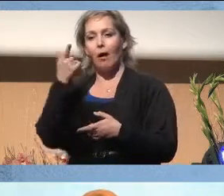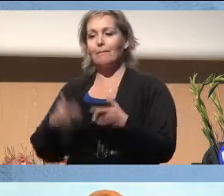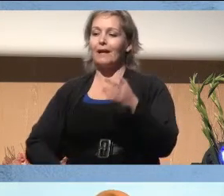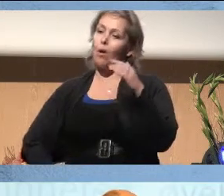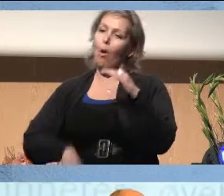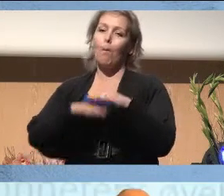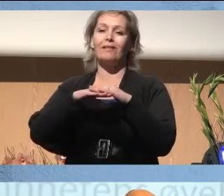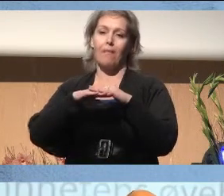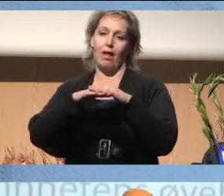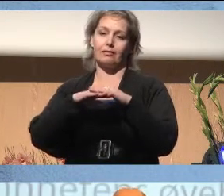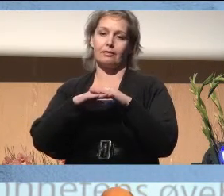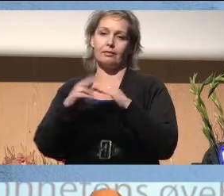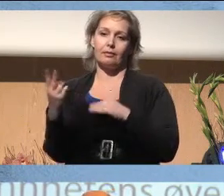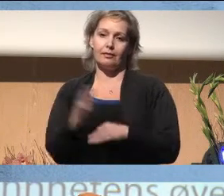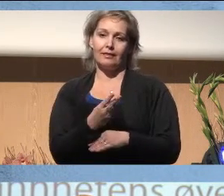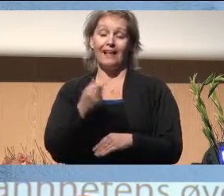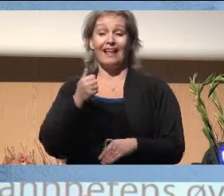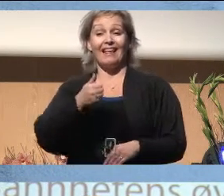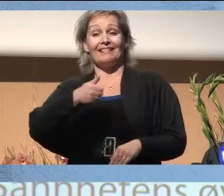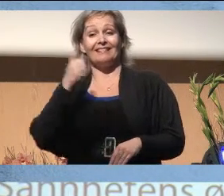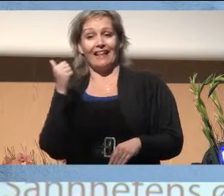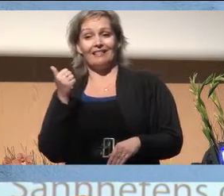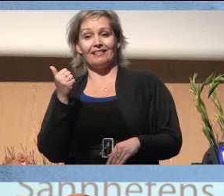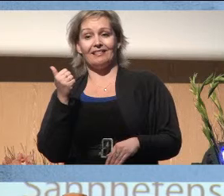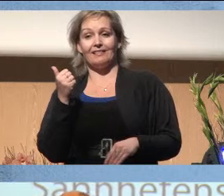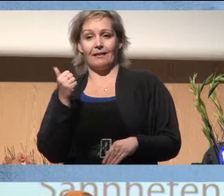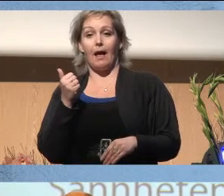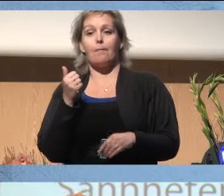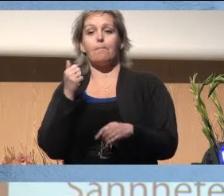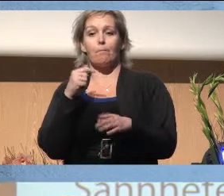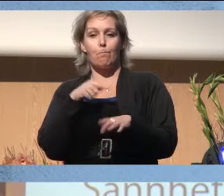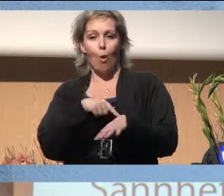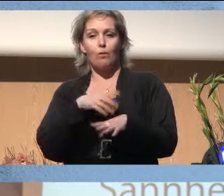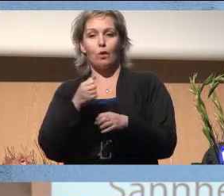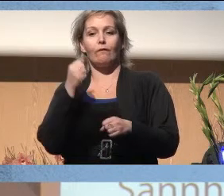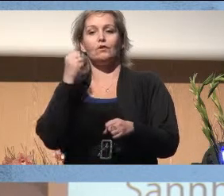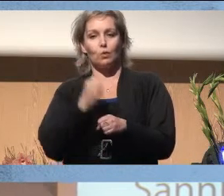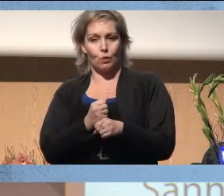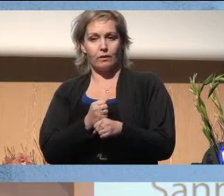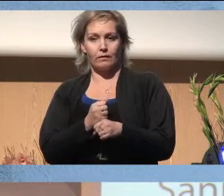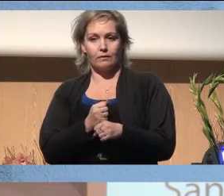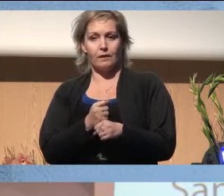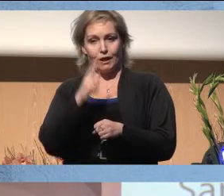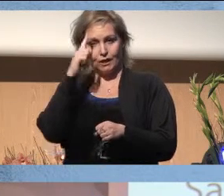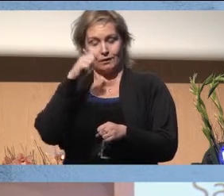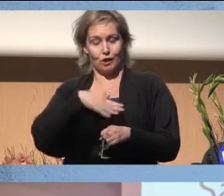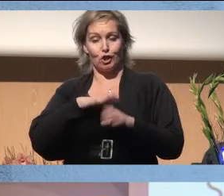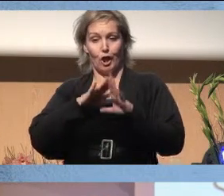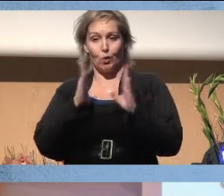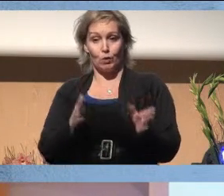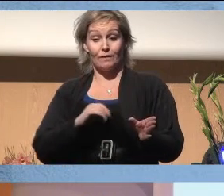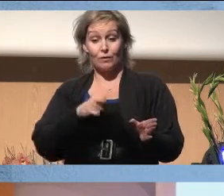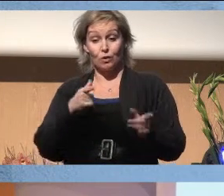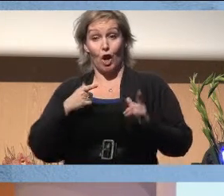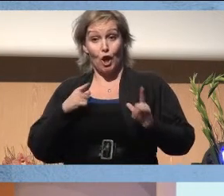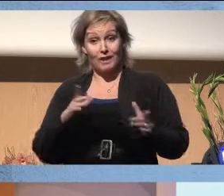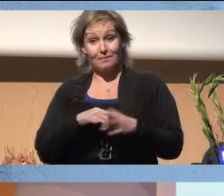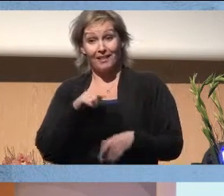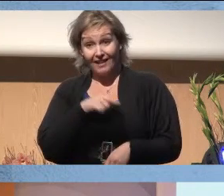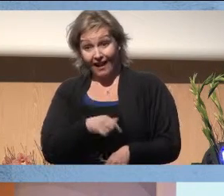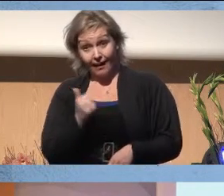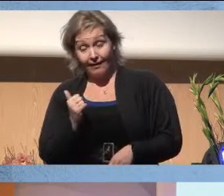optimalt. Dette the moment of truth i et sykehus. Og hvis du skal lykkes med